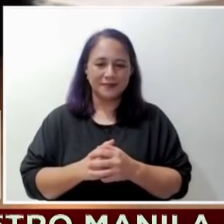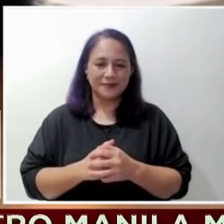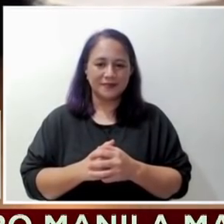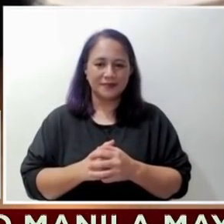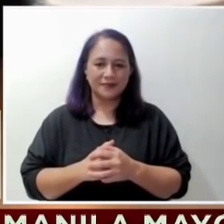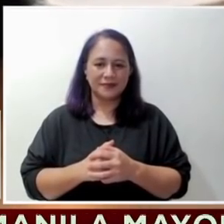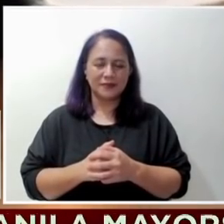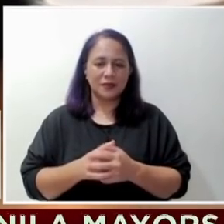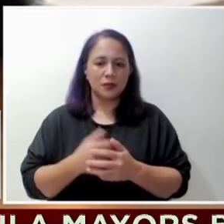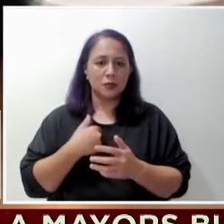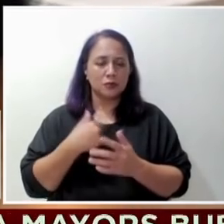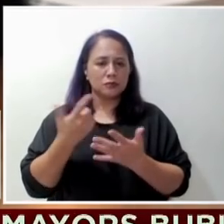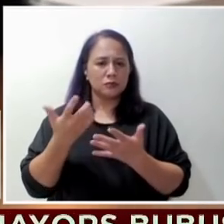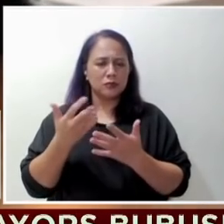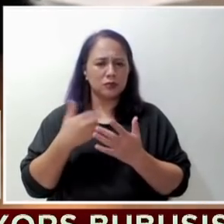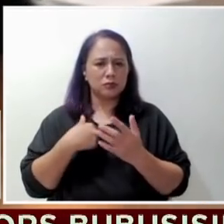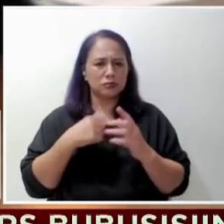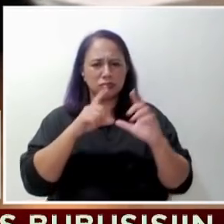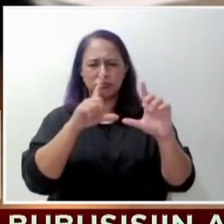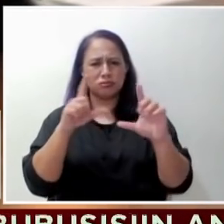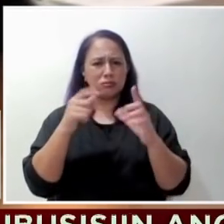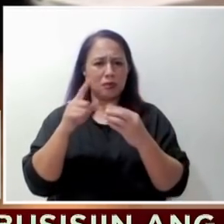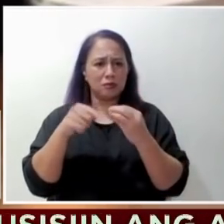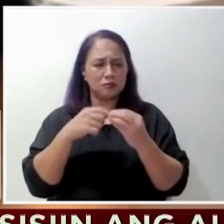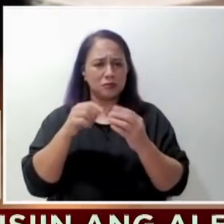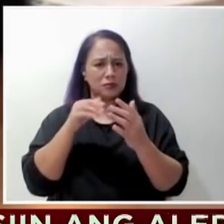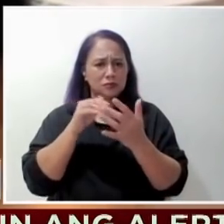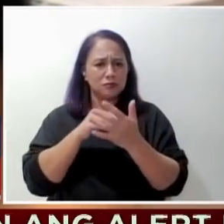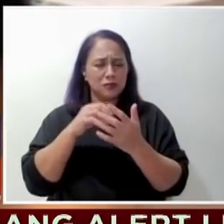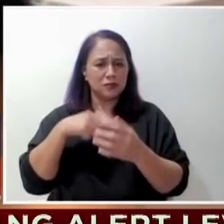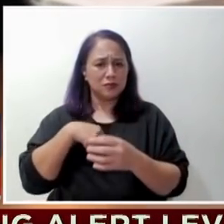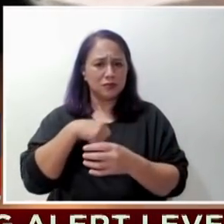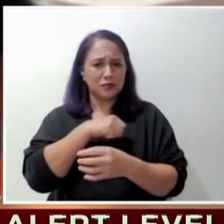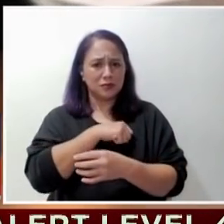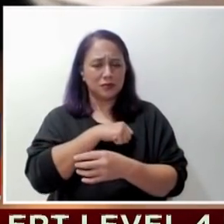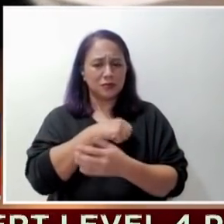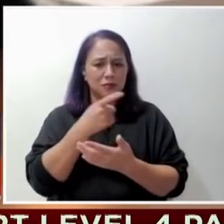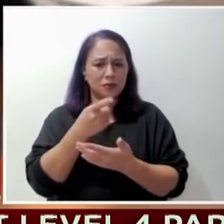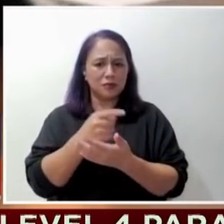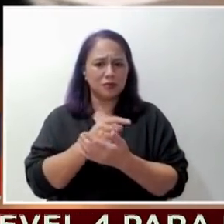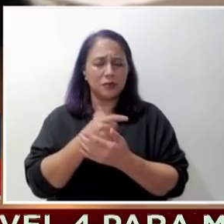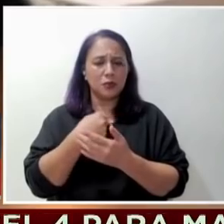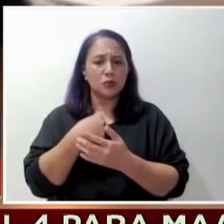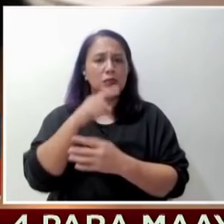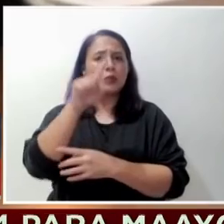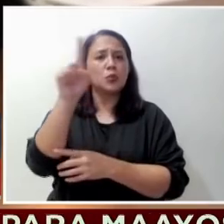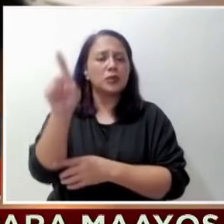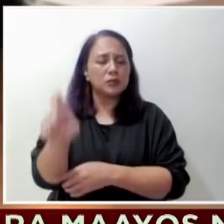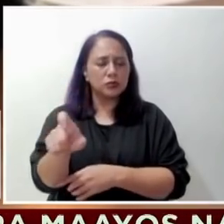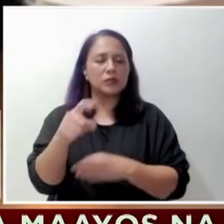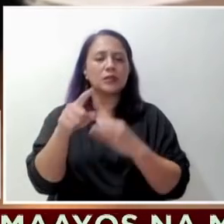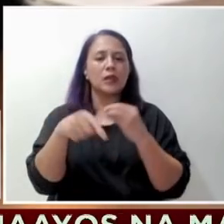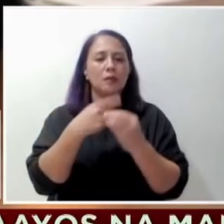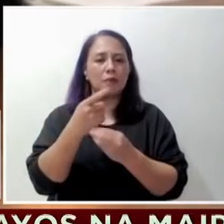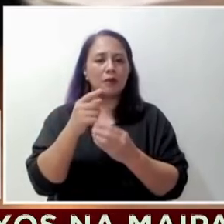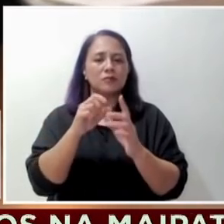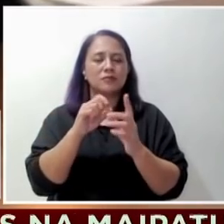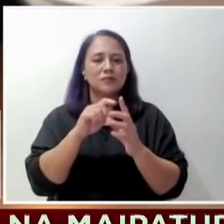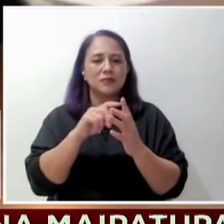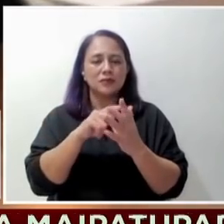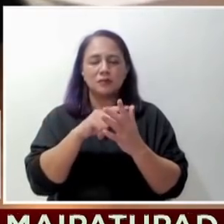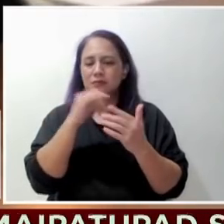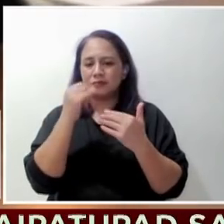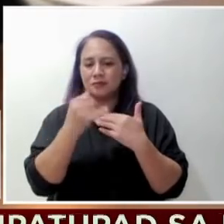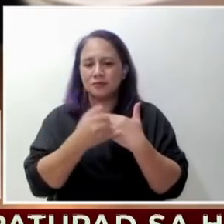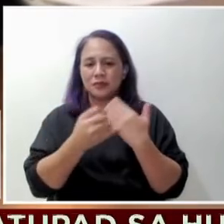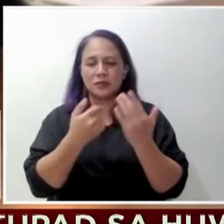Made any accusation against the good senator, but only floated a question regarding that matter on behalf